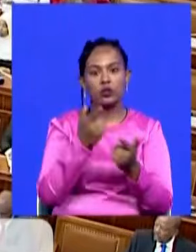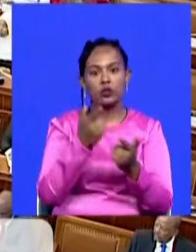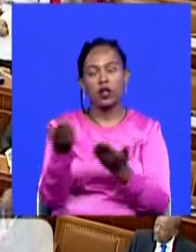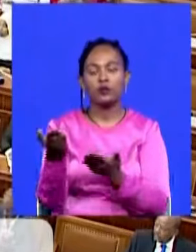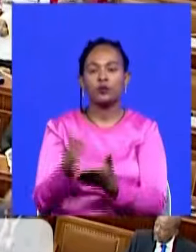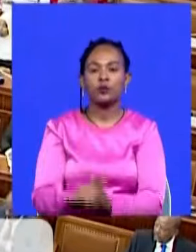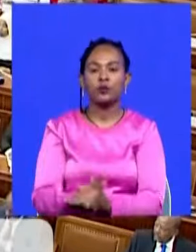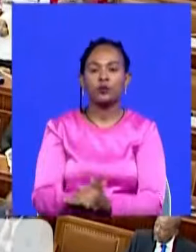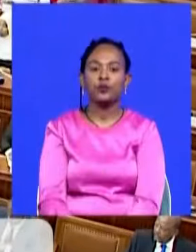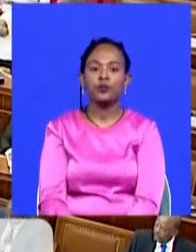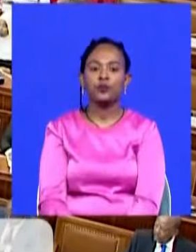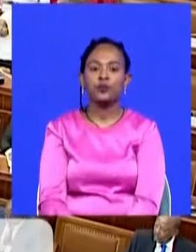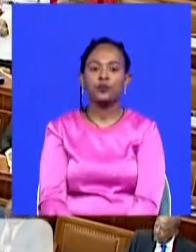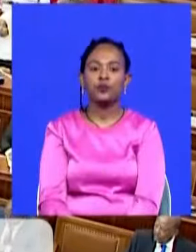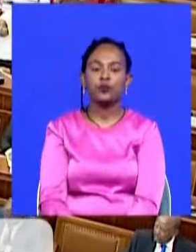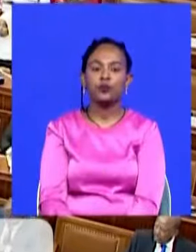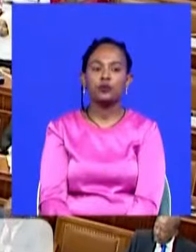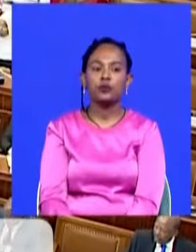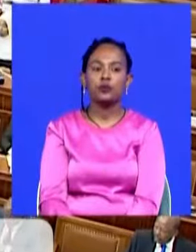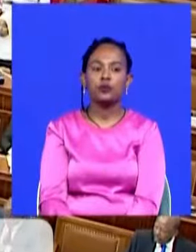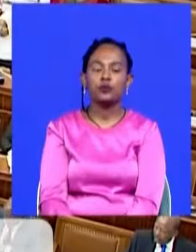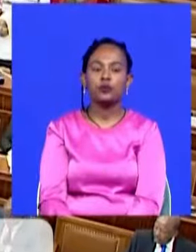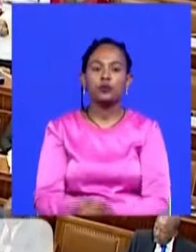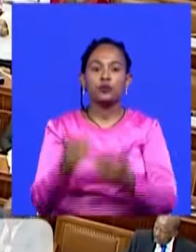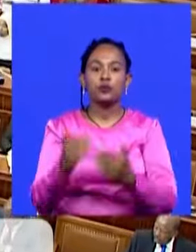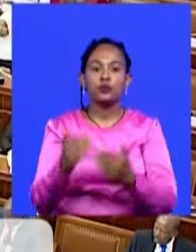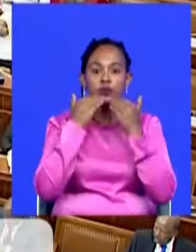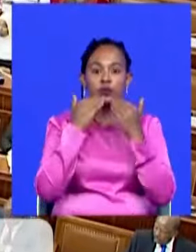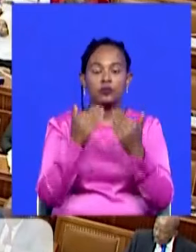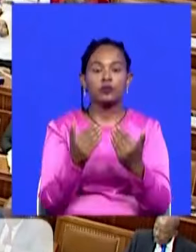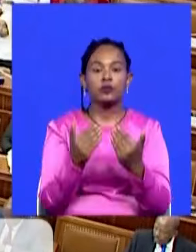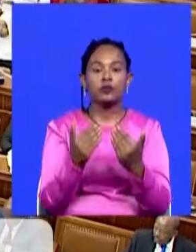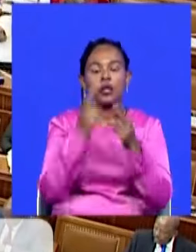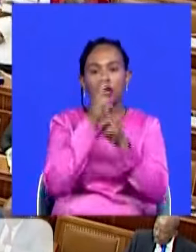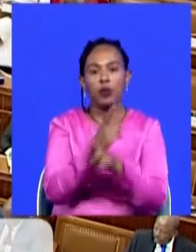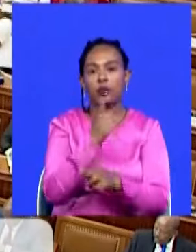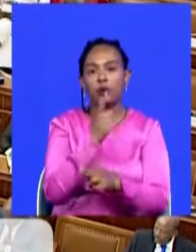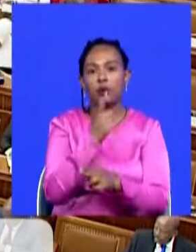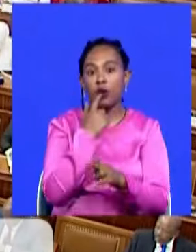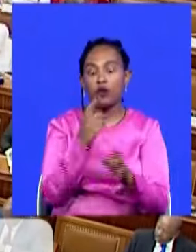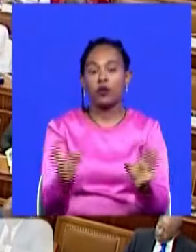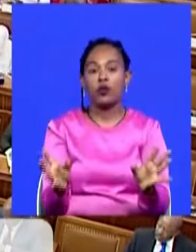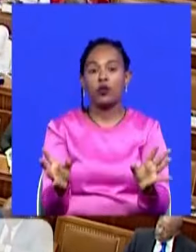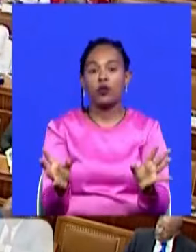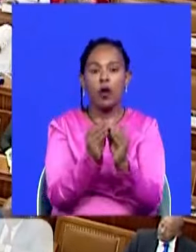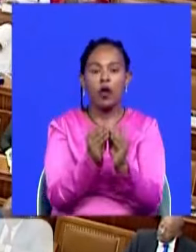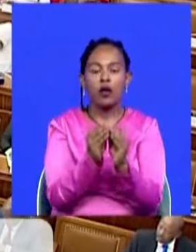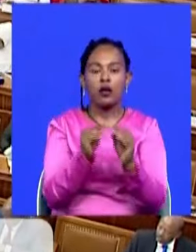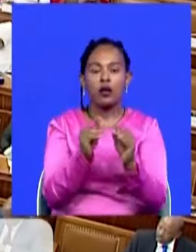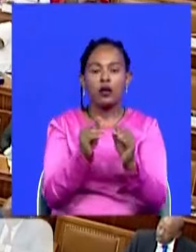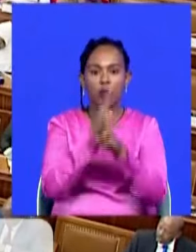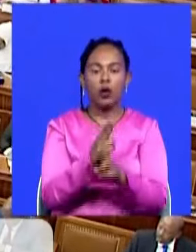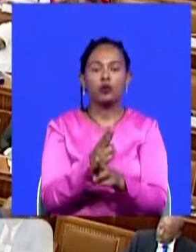በሀገር ውስጥ ኢንዱስትሪዎች እንዲመረቱ ማድረግ መቻላችን አዎንታዊ እርምጃ በሚልም በምሳሌነትም